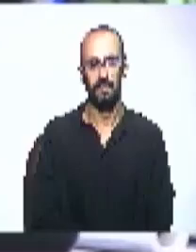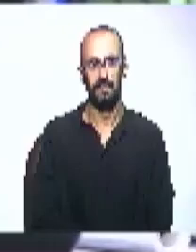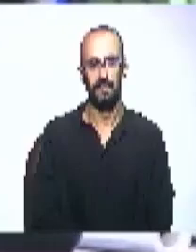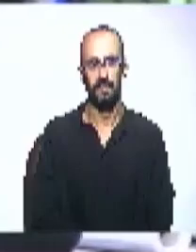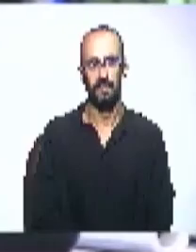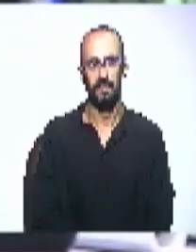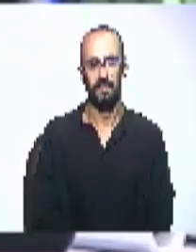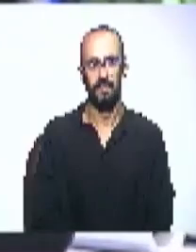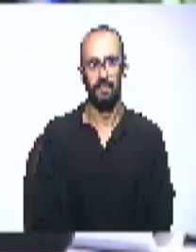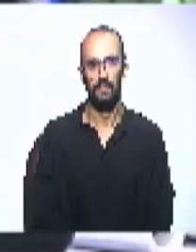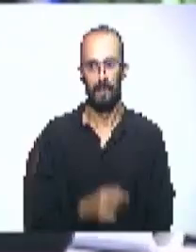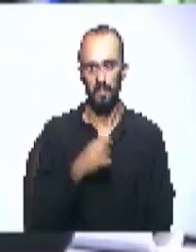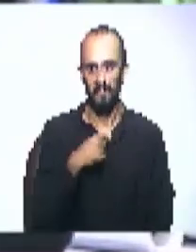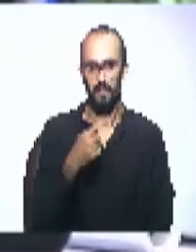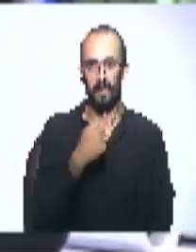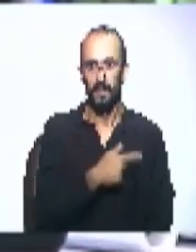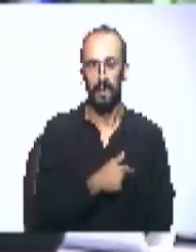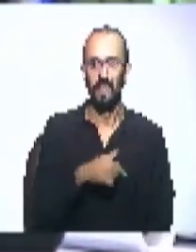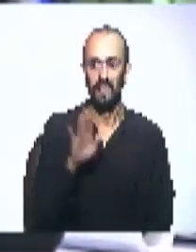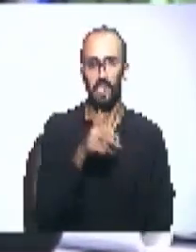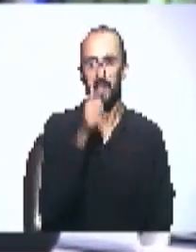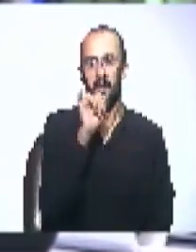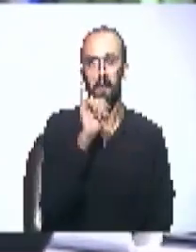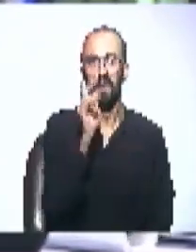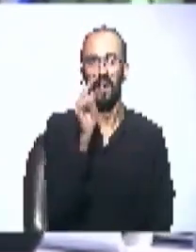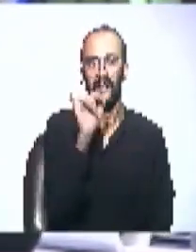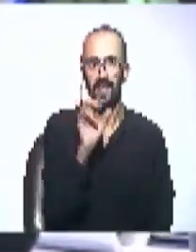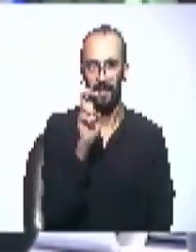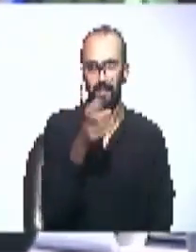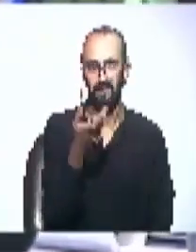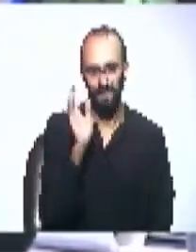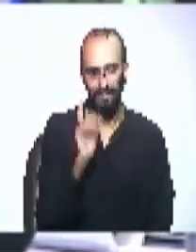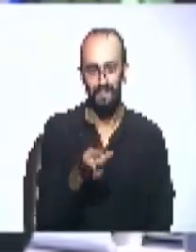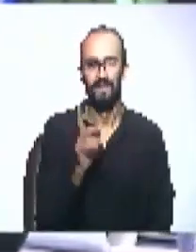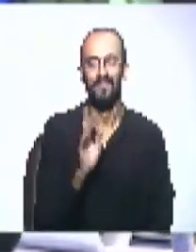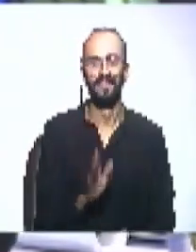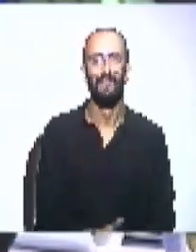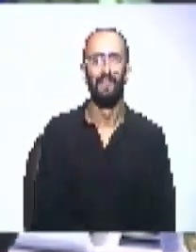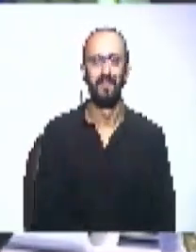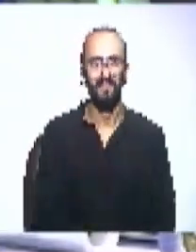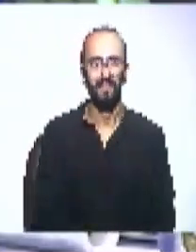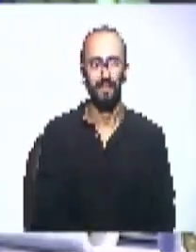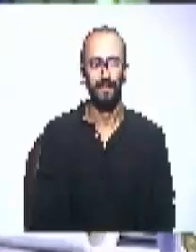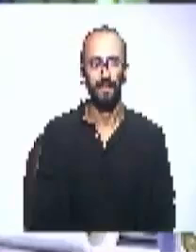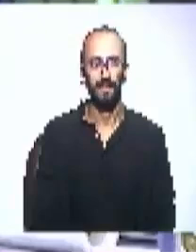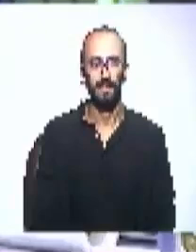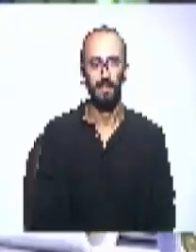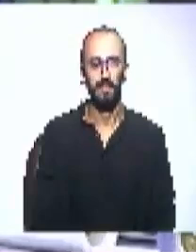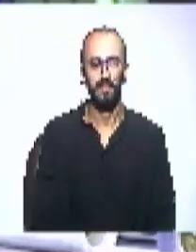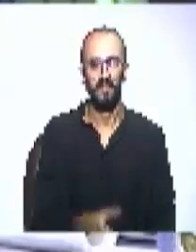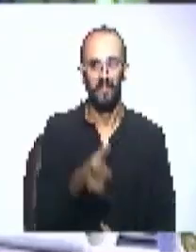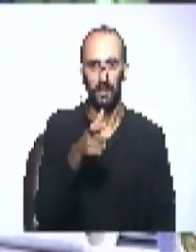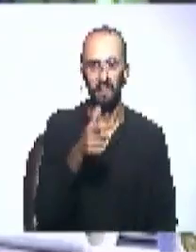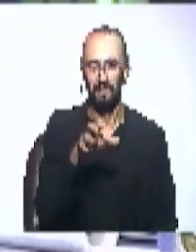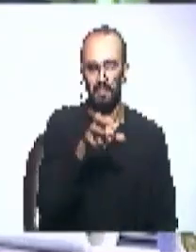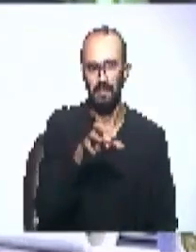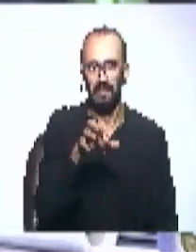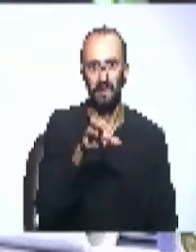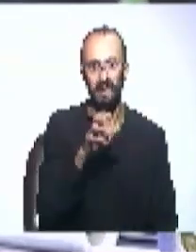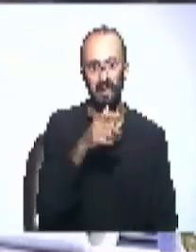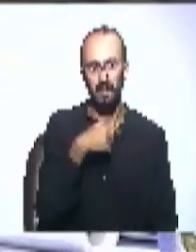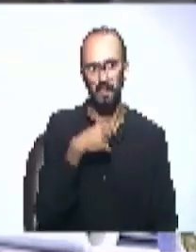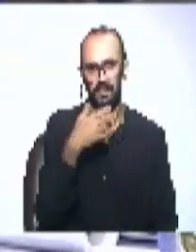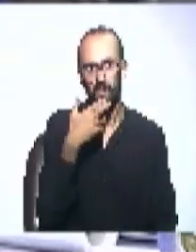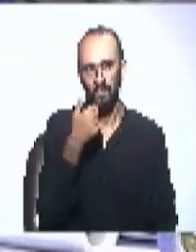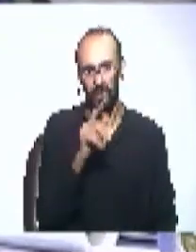كنت عايزه اهنيها على اسمها. طيب احنا مش هنطلع العيش ده عشان العيش ده طالع مش كويس. طيب. وانا مش بحب